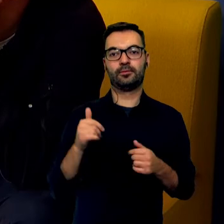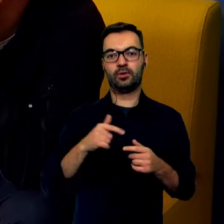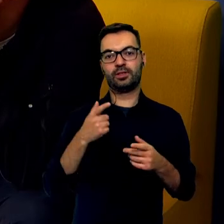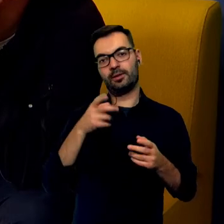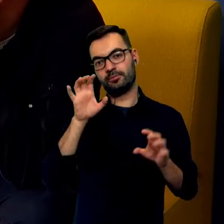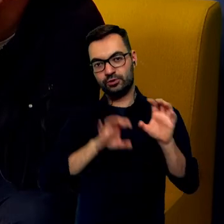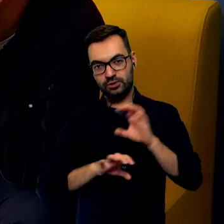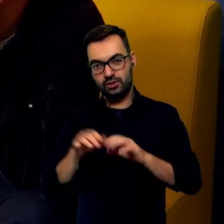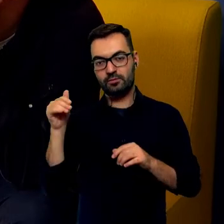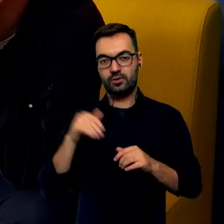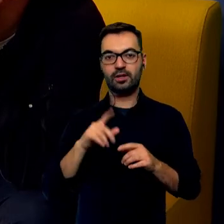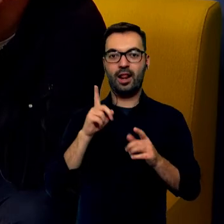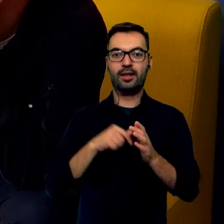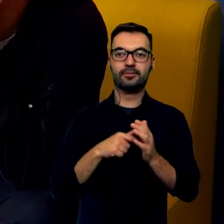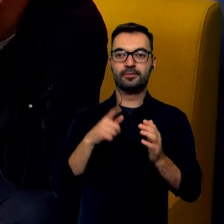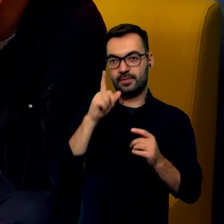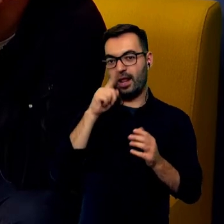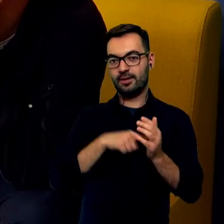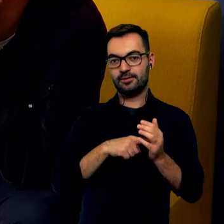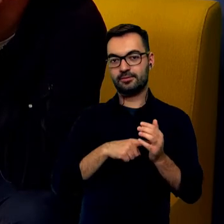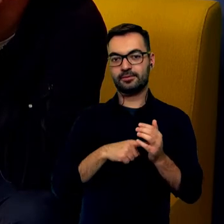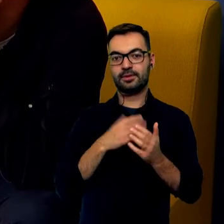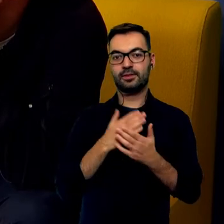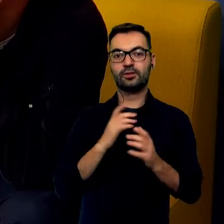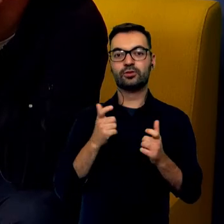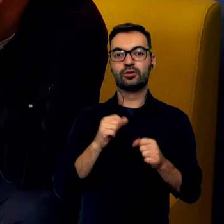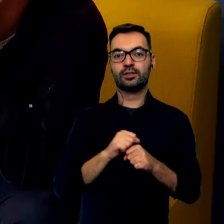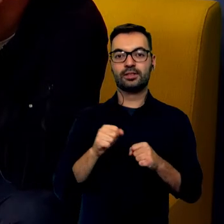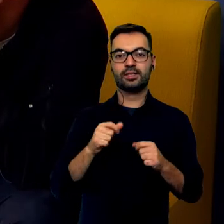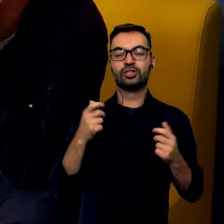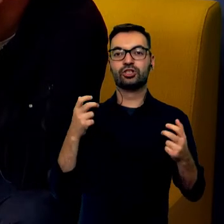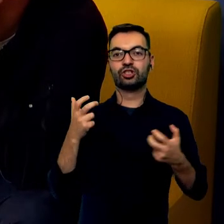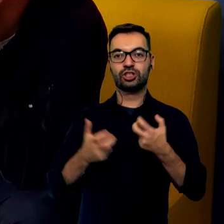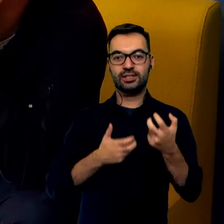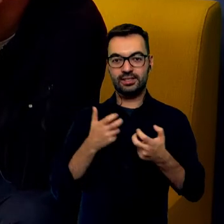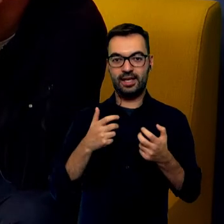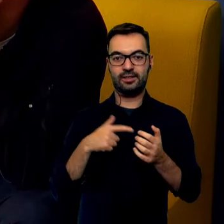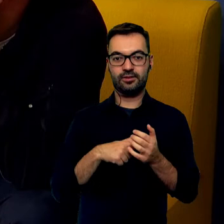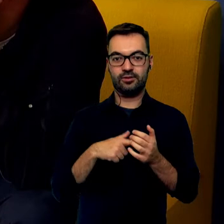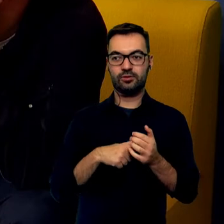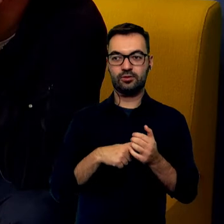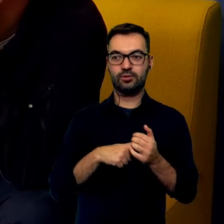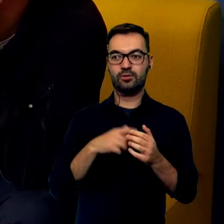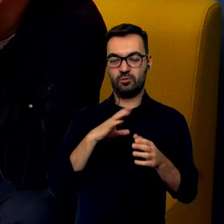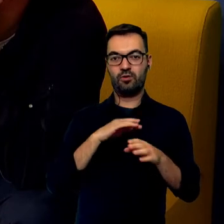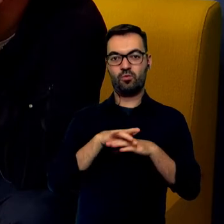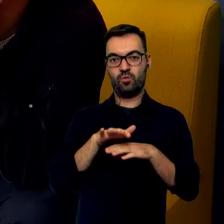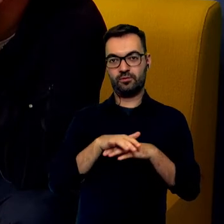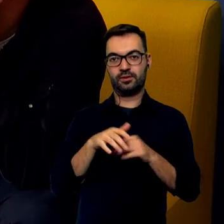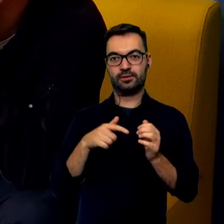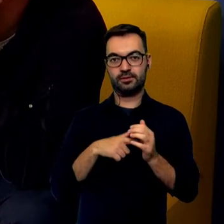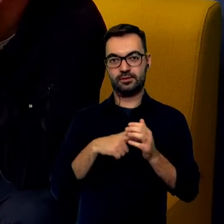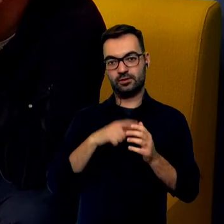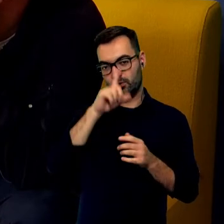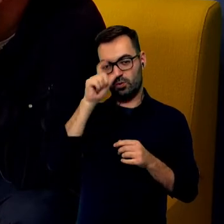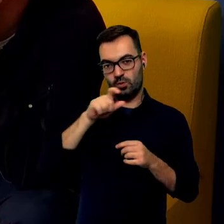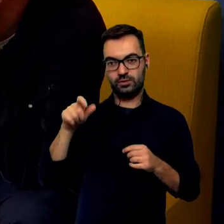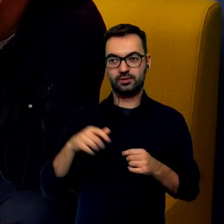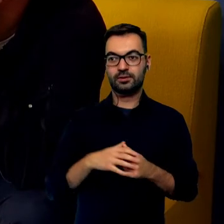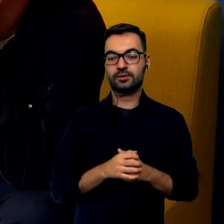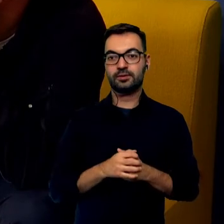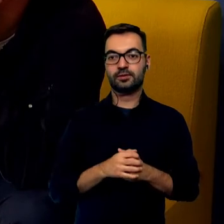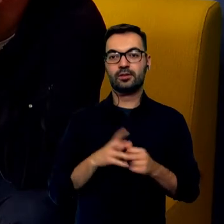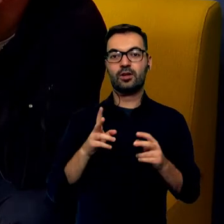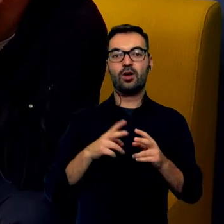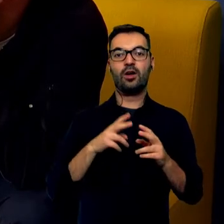można się temu przyglądać, ale tylko to, co jest czynne, ma tak naprawdę wpływ na tych ludzi, nie? Właśnie